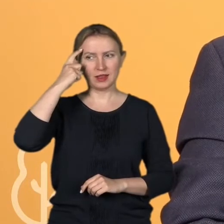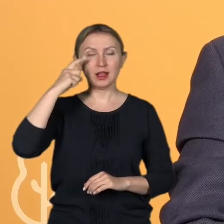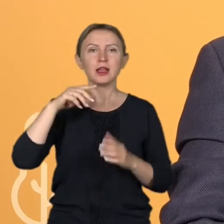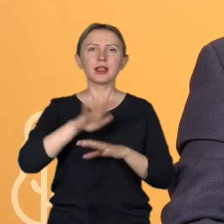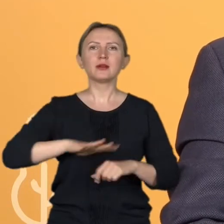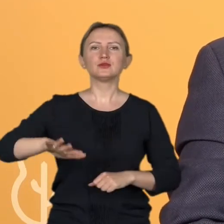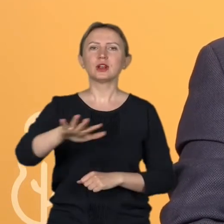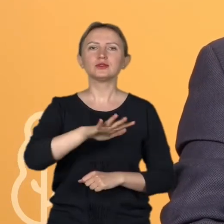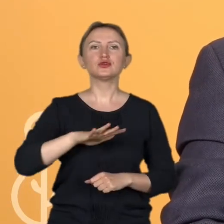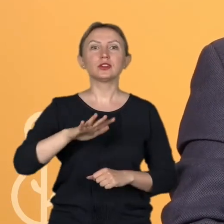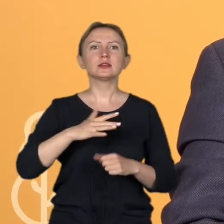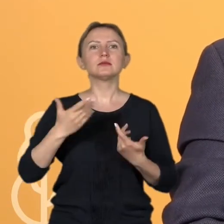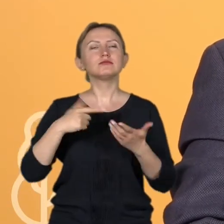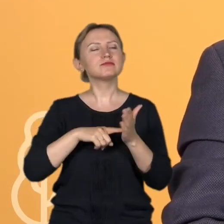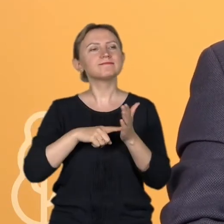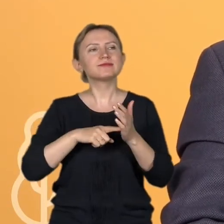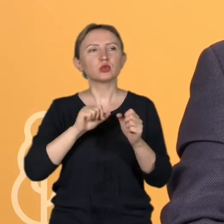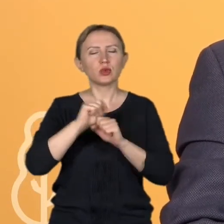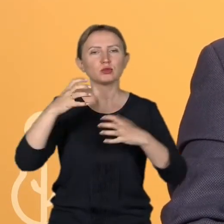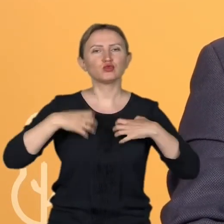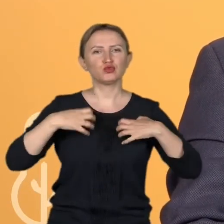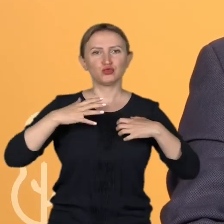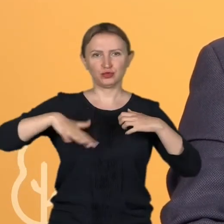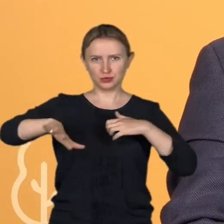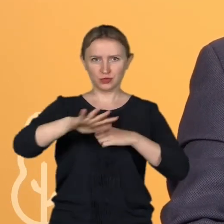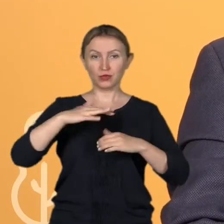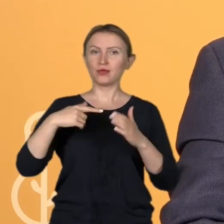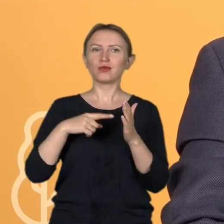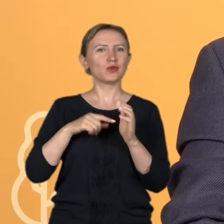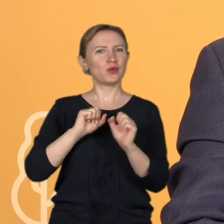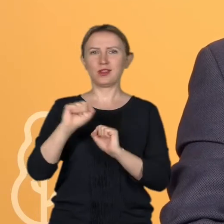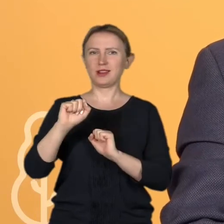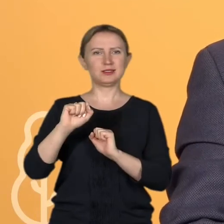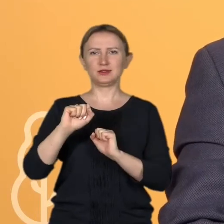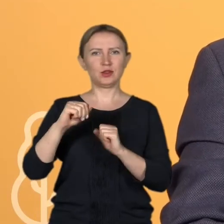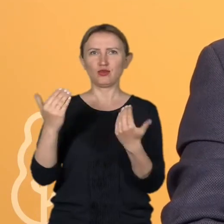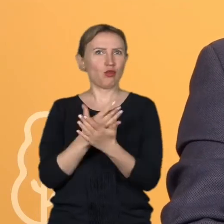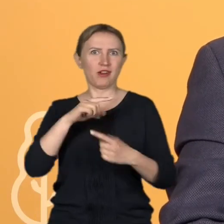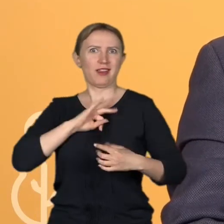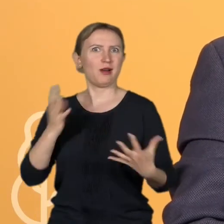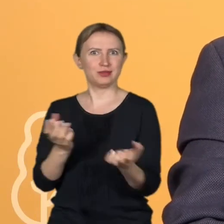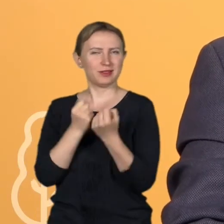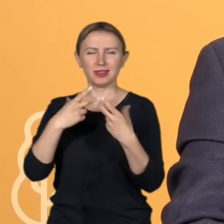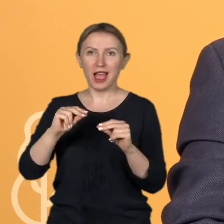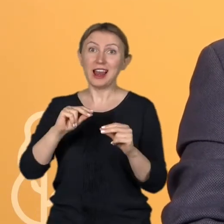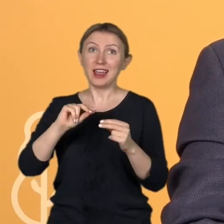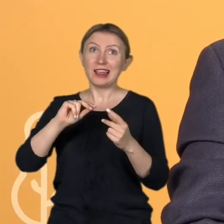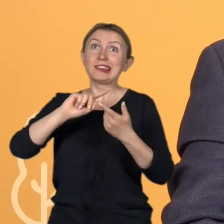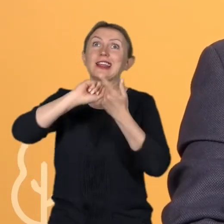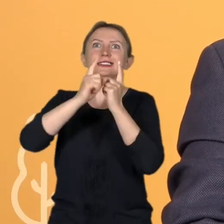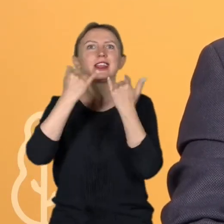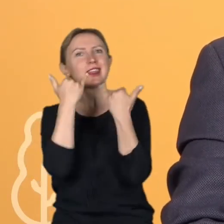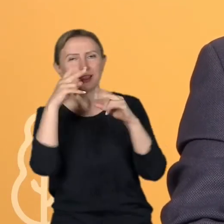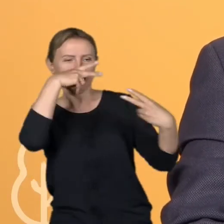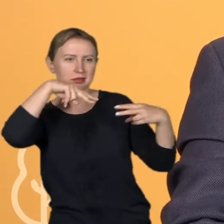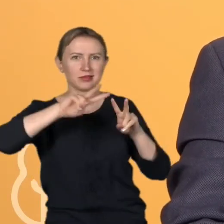ta przestrzeń, czyli ta materia, w której ona żyje. I to nie jest jakieś nowe odkrycie, chociaż odkrywamy je na nowo właśnie w tej